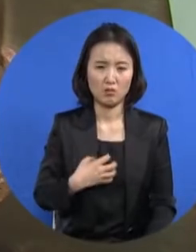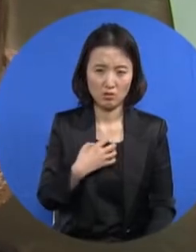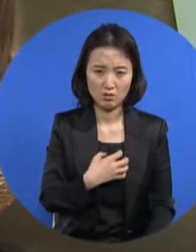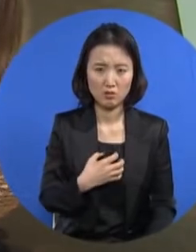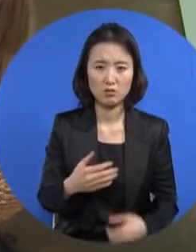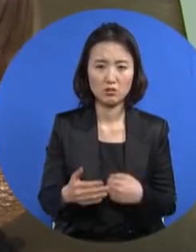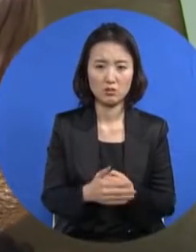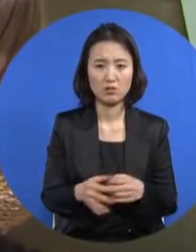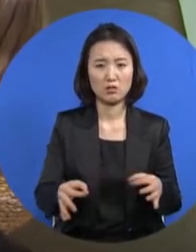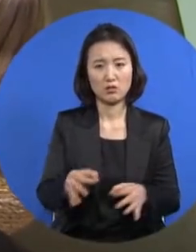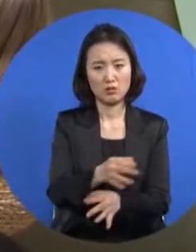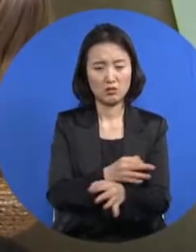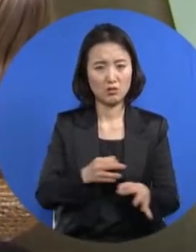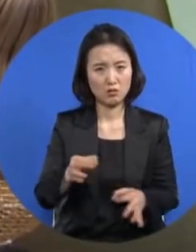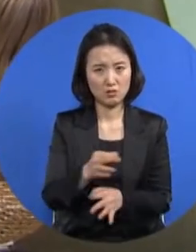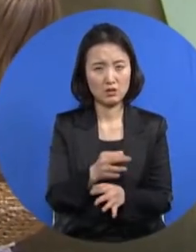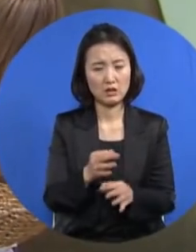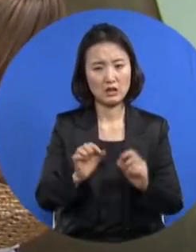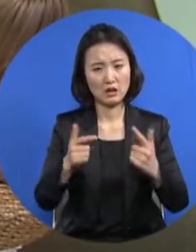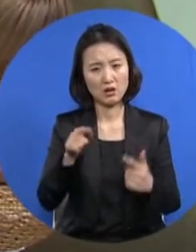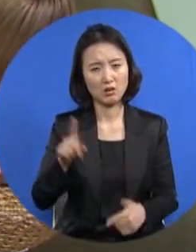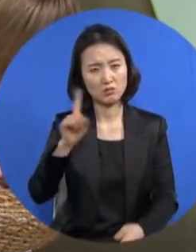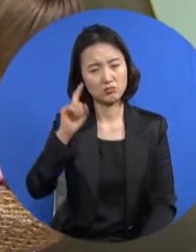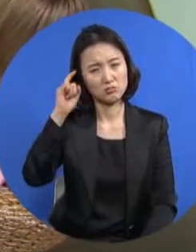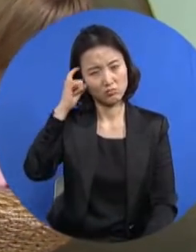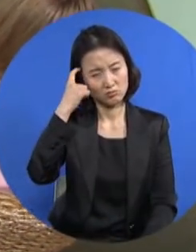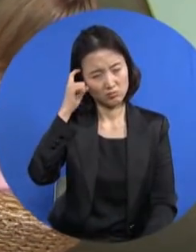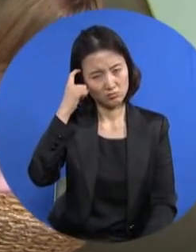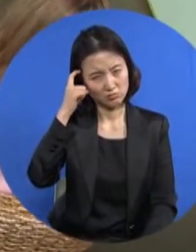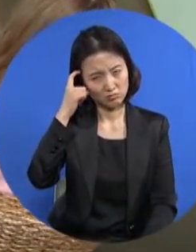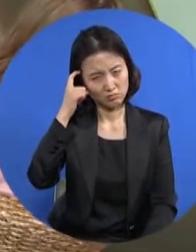경기 안 타는 그런 거를 생각을 했고요.